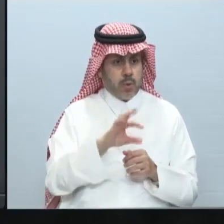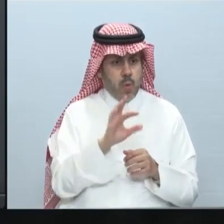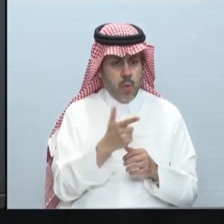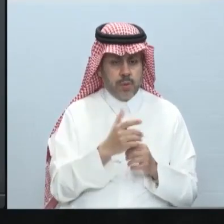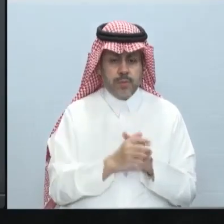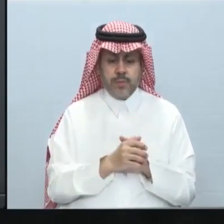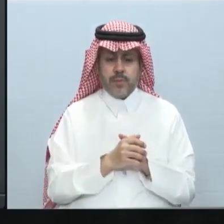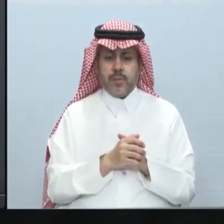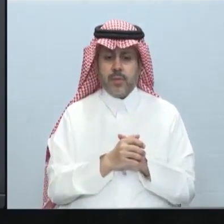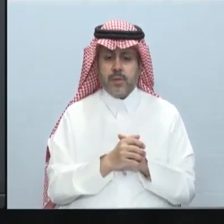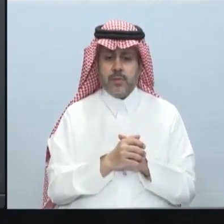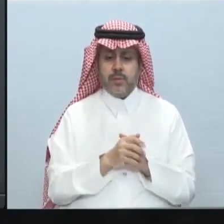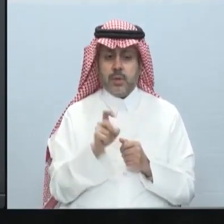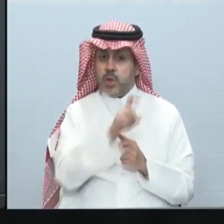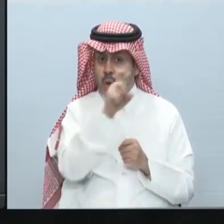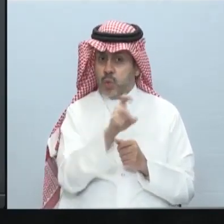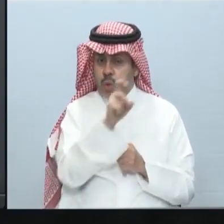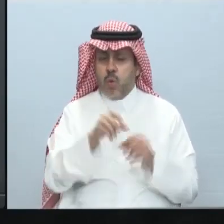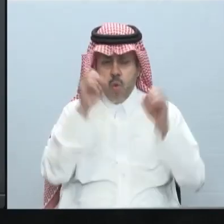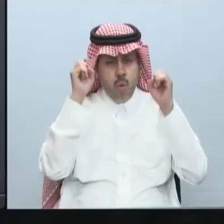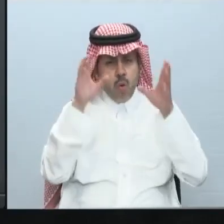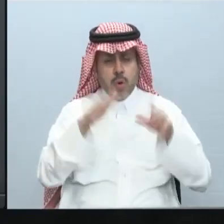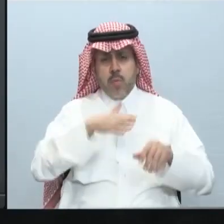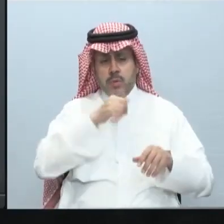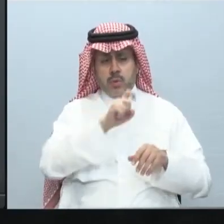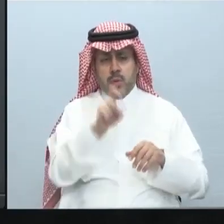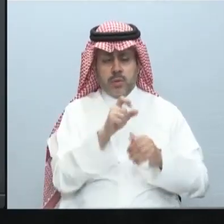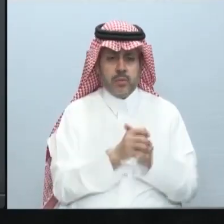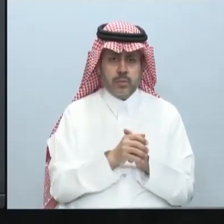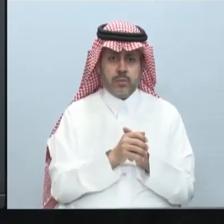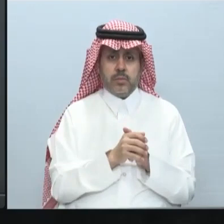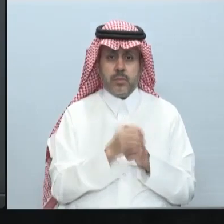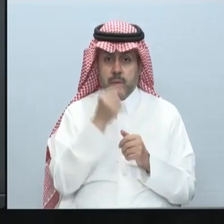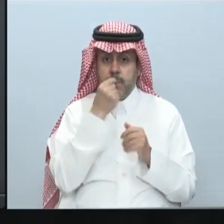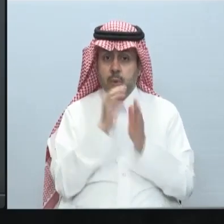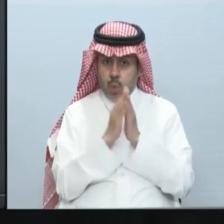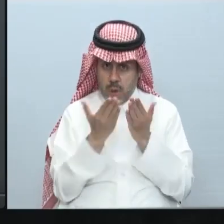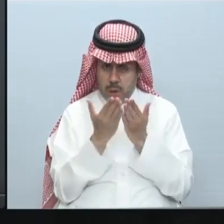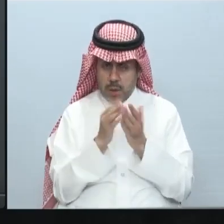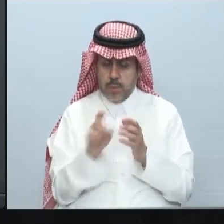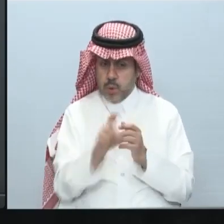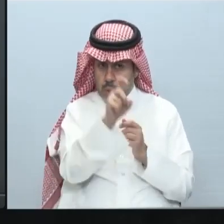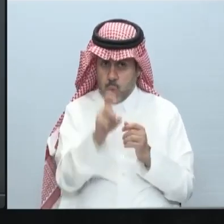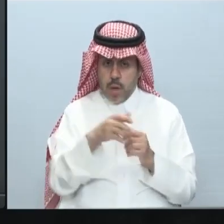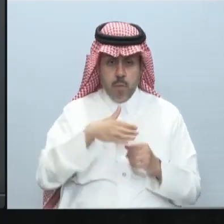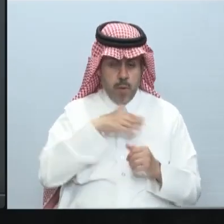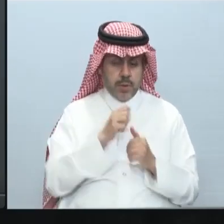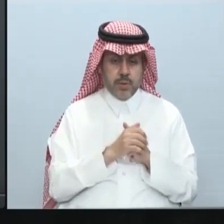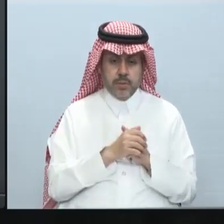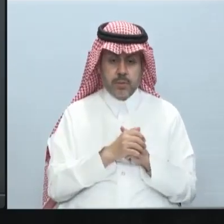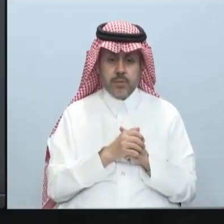وقد سالوا النبي اسئله كثيره جدا وكل القران لما سئل النبي صلى الله عليه وسلم